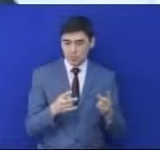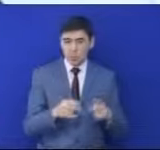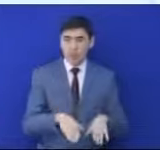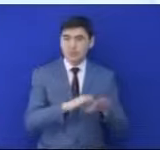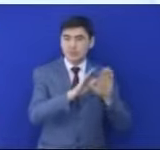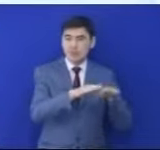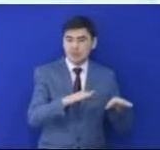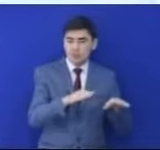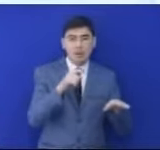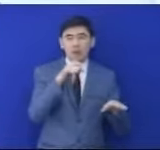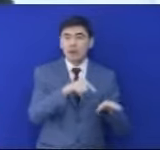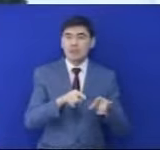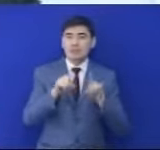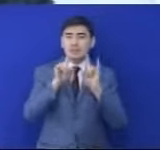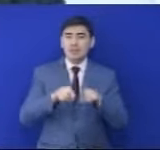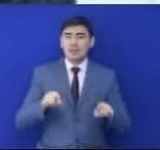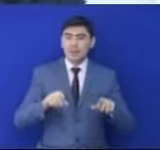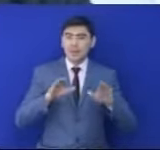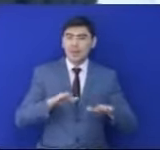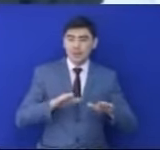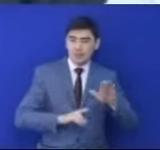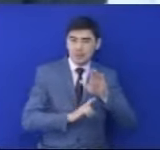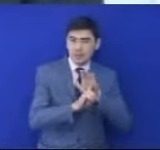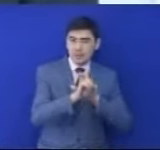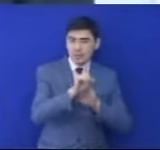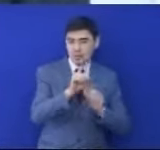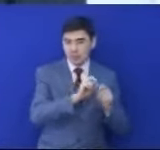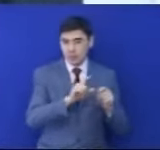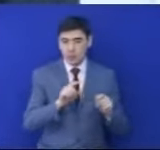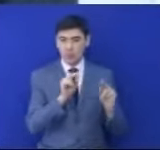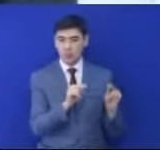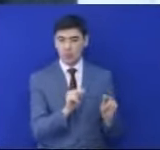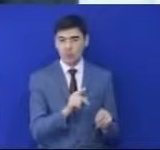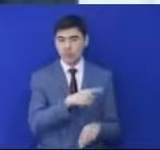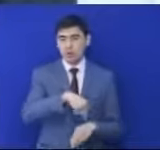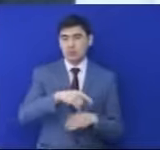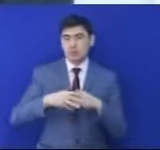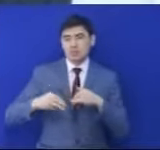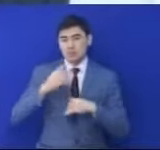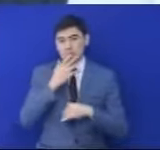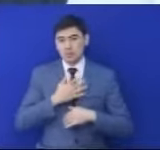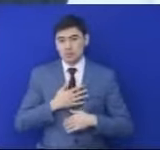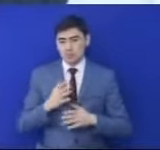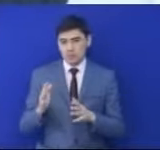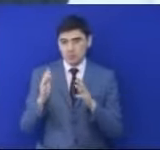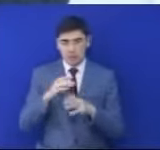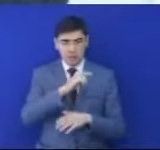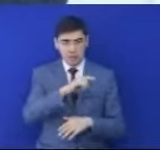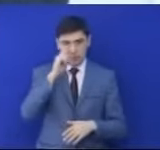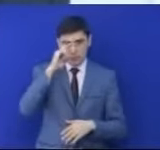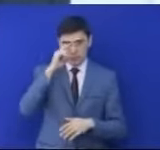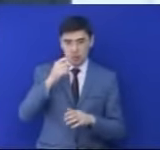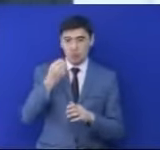балалар бақшасынан бастап, жақсы тәрбие беріп, патриоттық сезімін ұлғайтып, олардың білімдерін жетілдіріп, ол